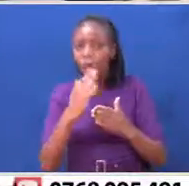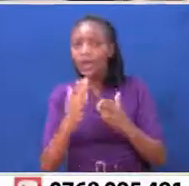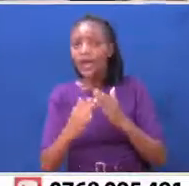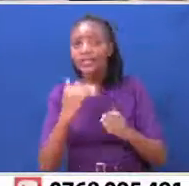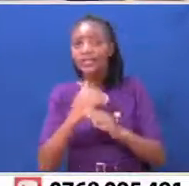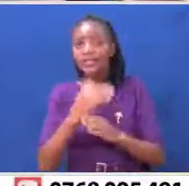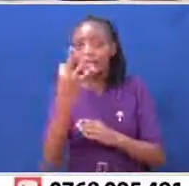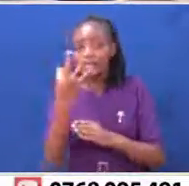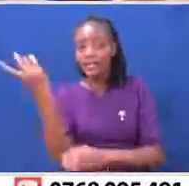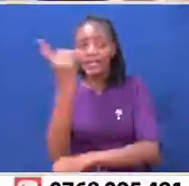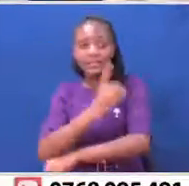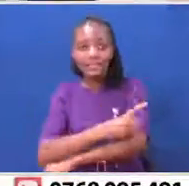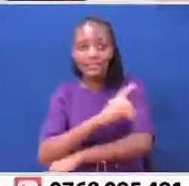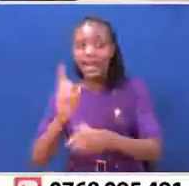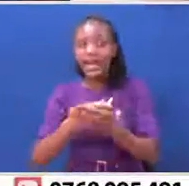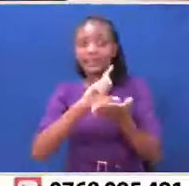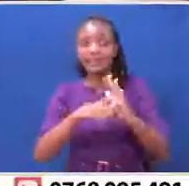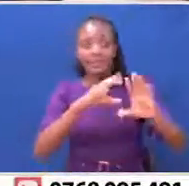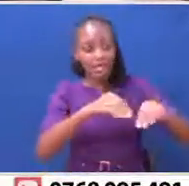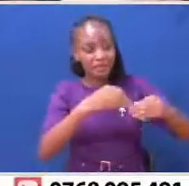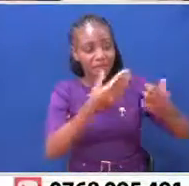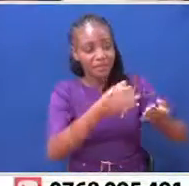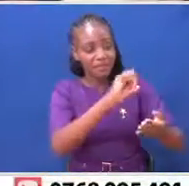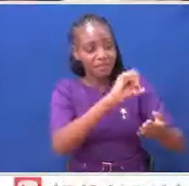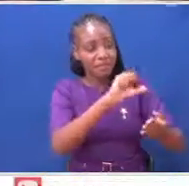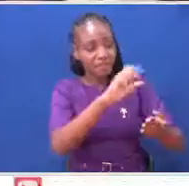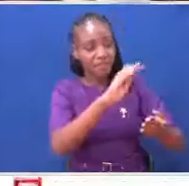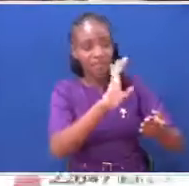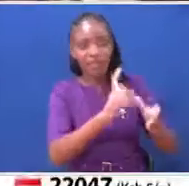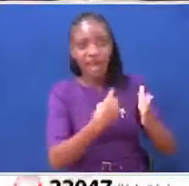siku 3 zijazo, kisha kuwasilishwa kwa tume ya IEBC